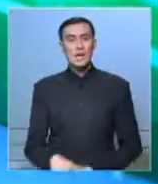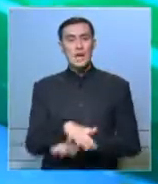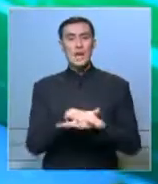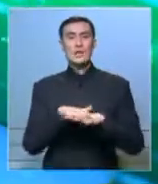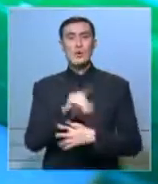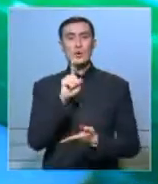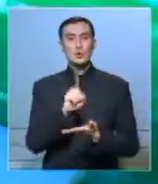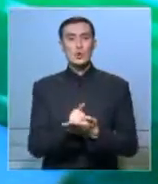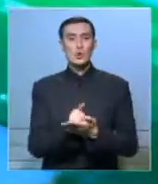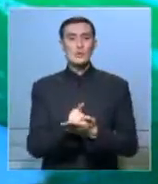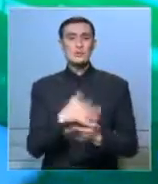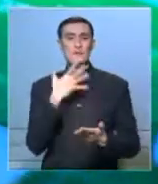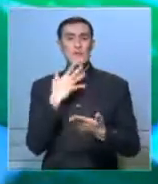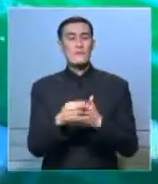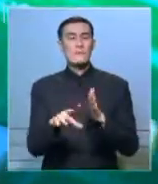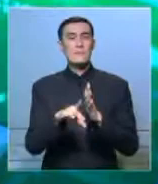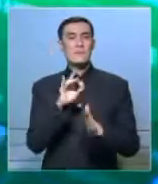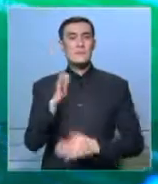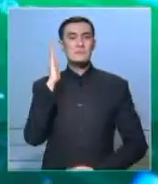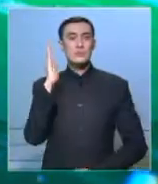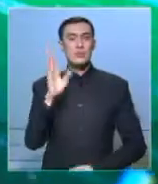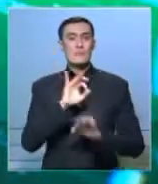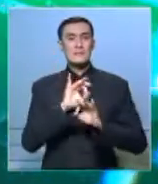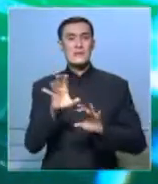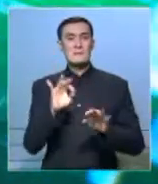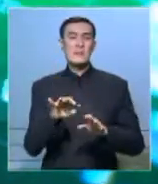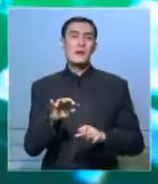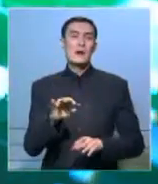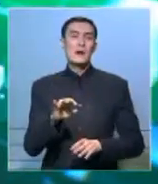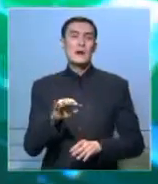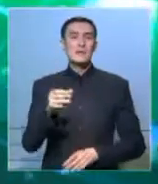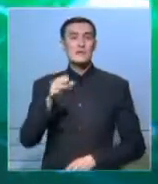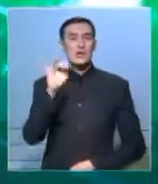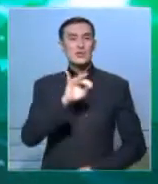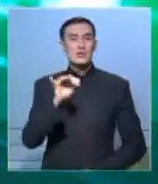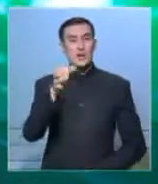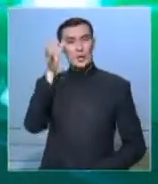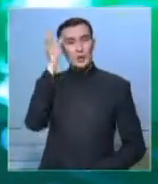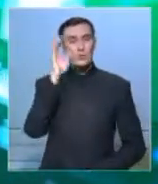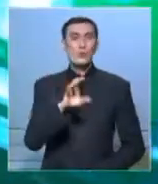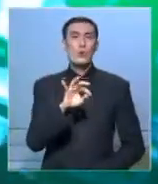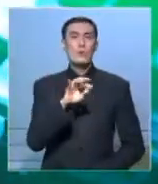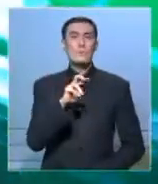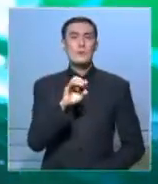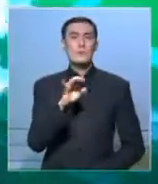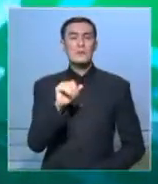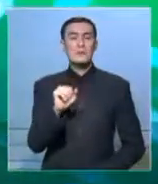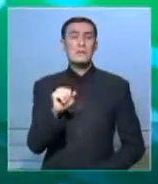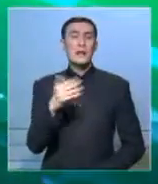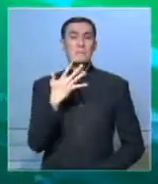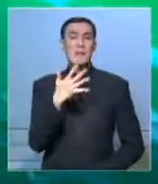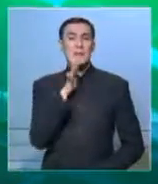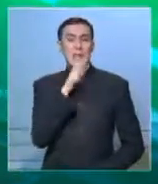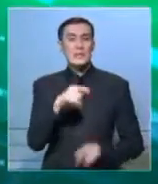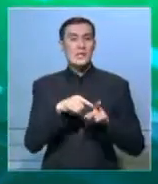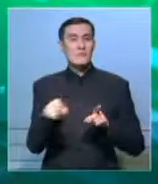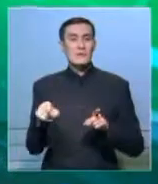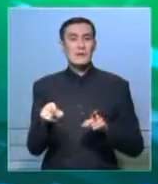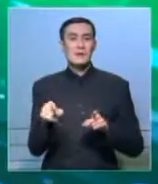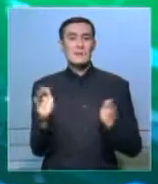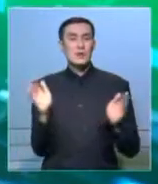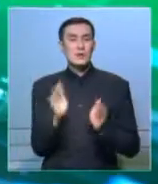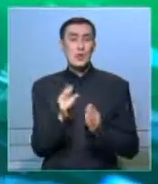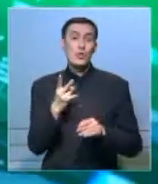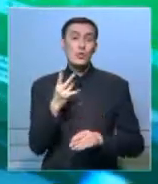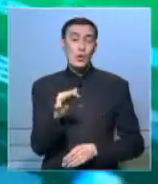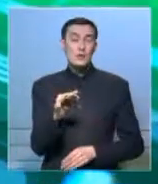Народ должен сделать выбор на перспективу. По словам кандидата исторических наук Умербая Бекмагамбетова, 5 лет по меркам истории срок небольшой. Но за